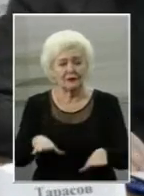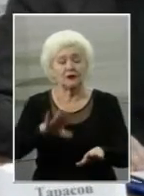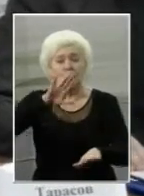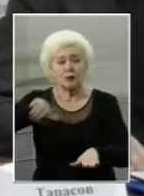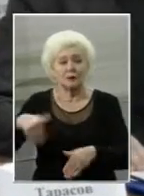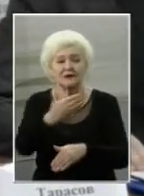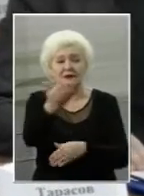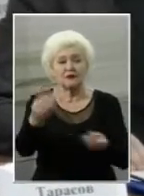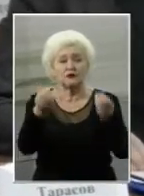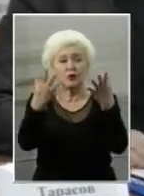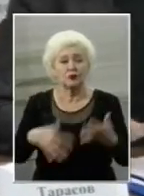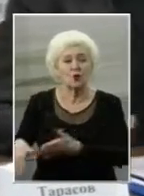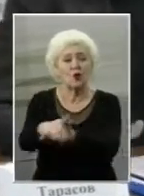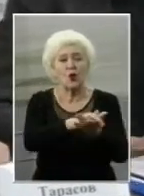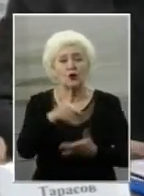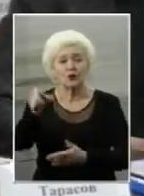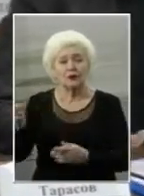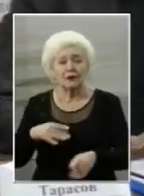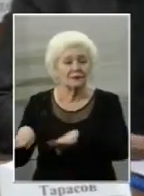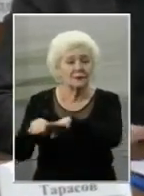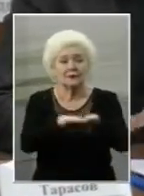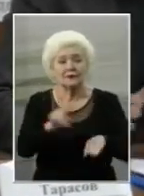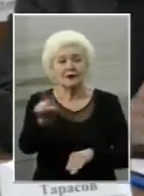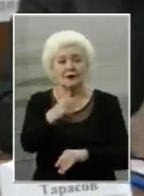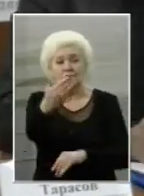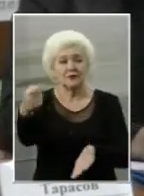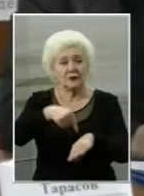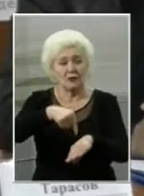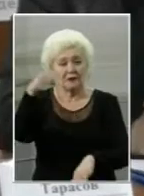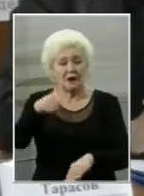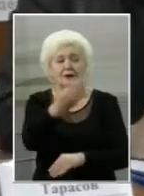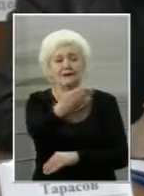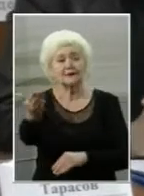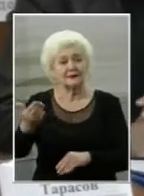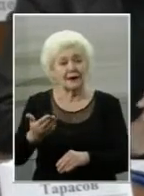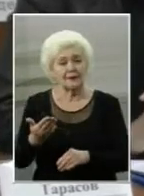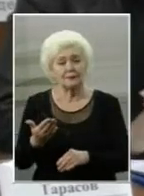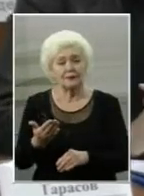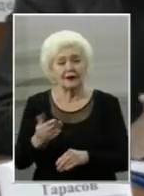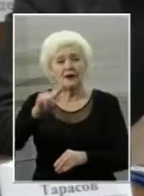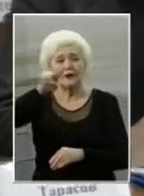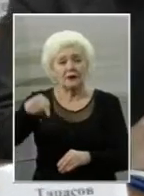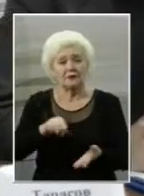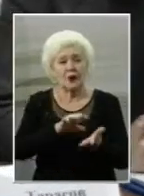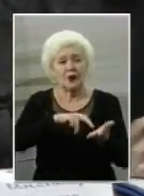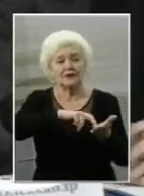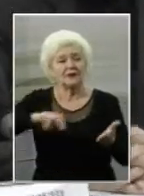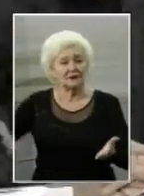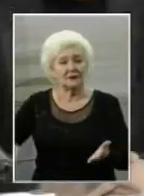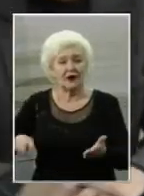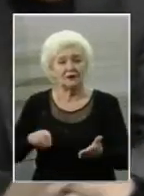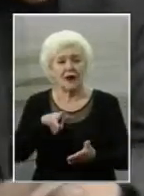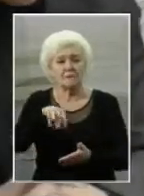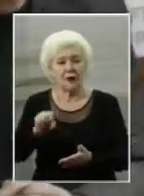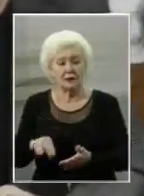цього просто громадськість, ну, єдине, як вона могла відреагувати, це вимагати відставки мера.